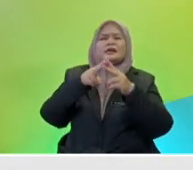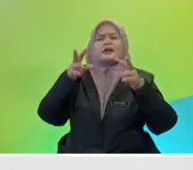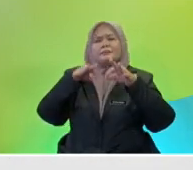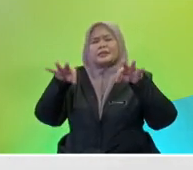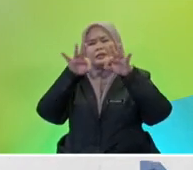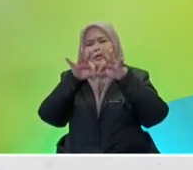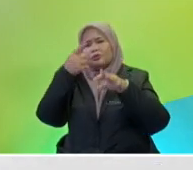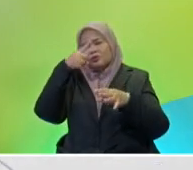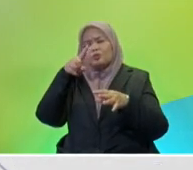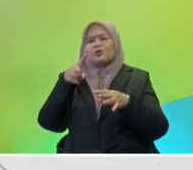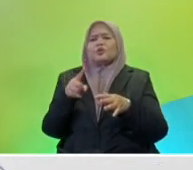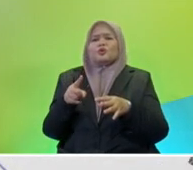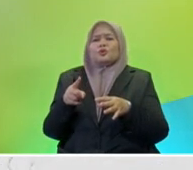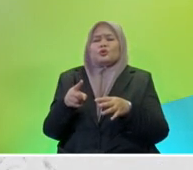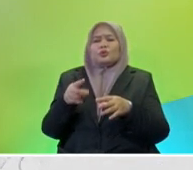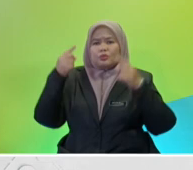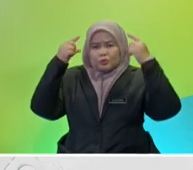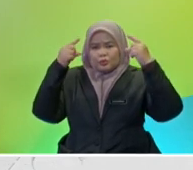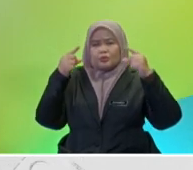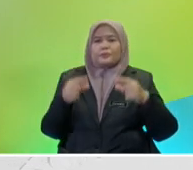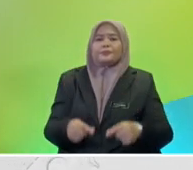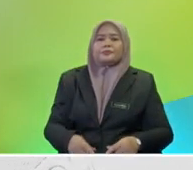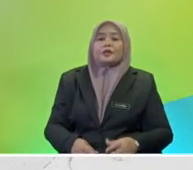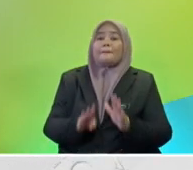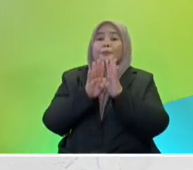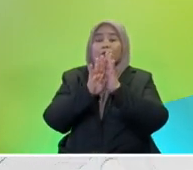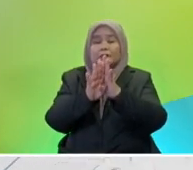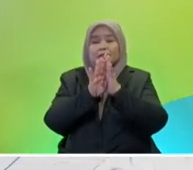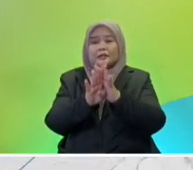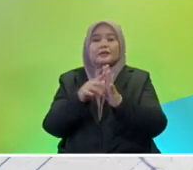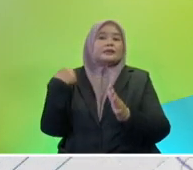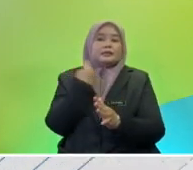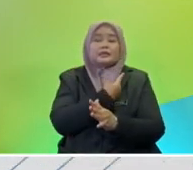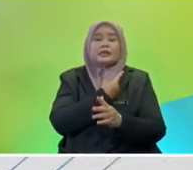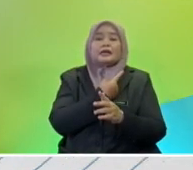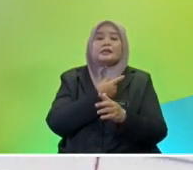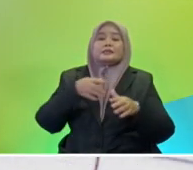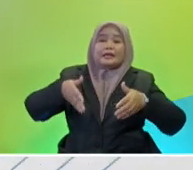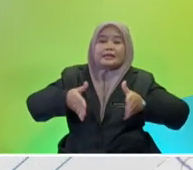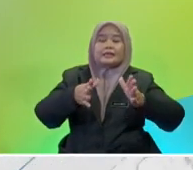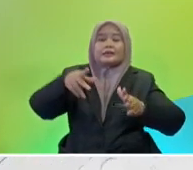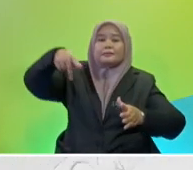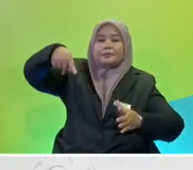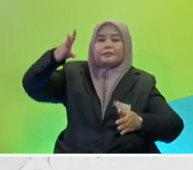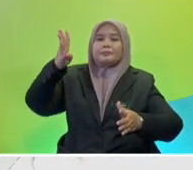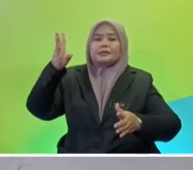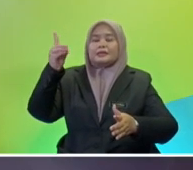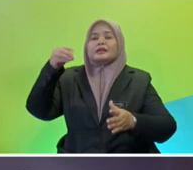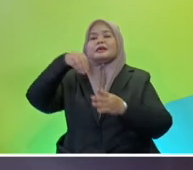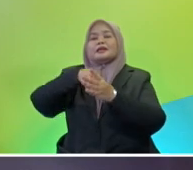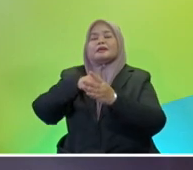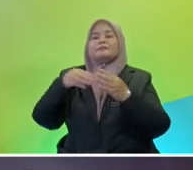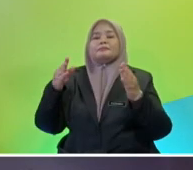untuk guru-guru kerana berekor dan ini adalah bukti kita telah melaksanakan PBD dalam bilik darjo Oke